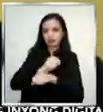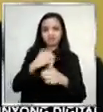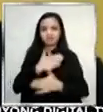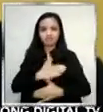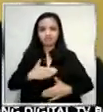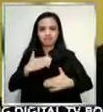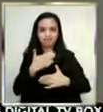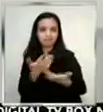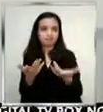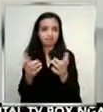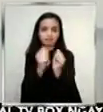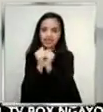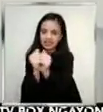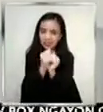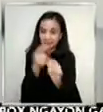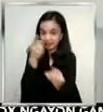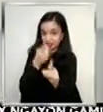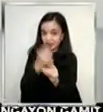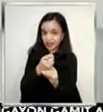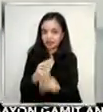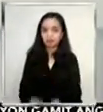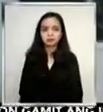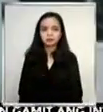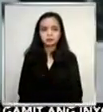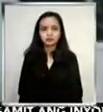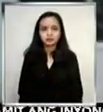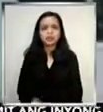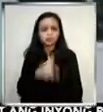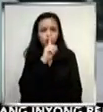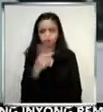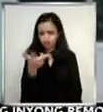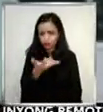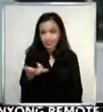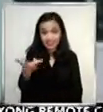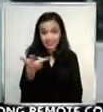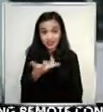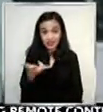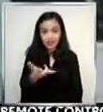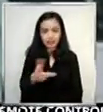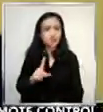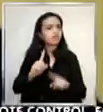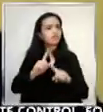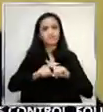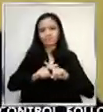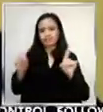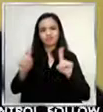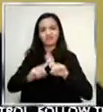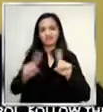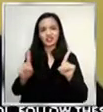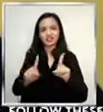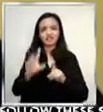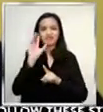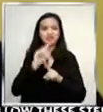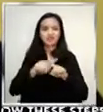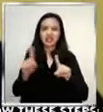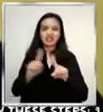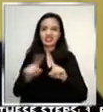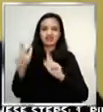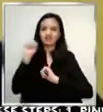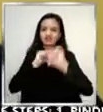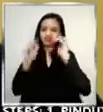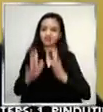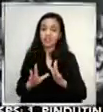each other's company, mm-hmm. diba? Aminado ang tatlo na ibang-iba na ang showbiz ngayon, lalo na